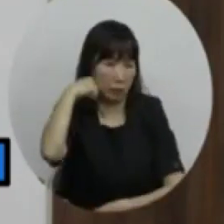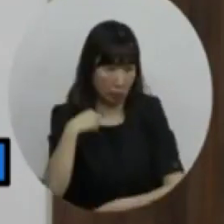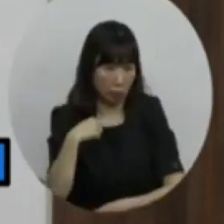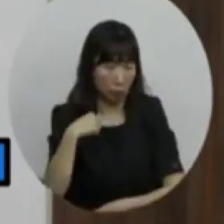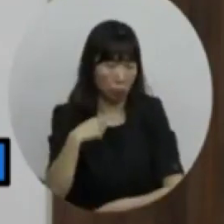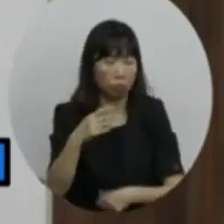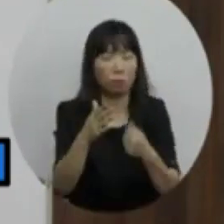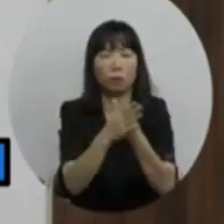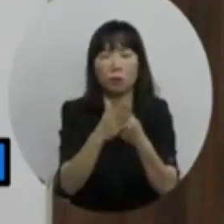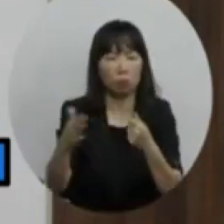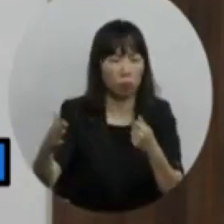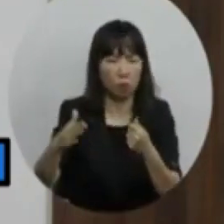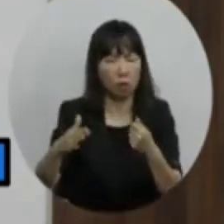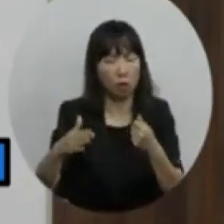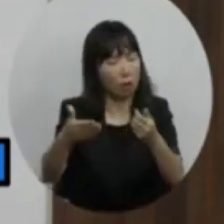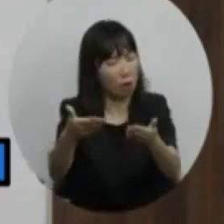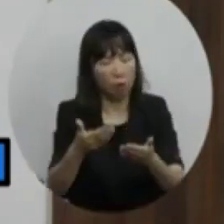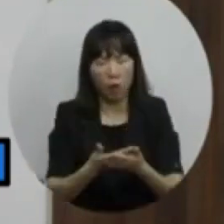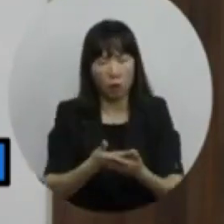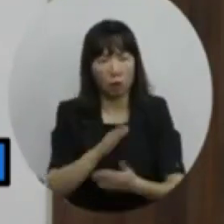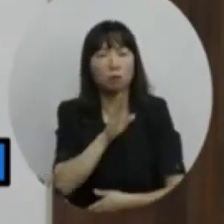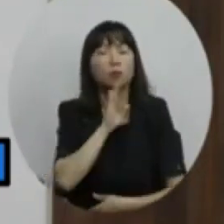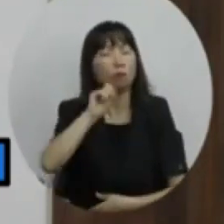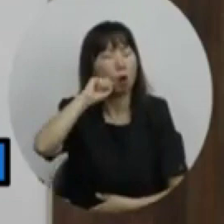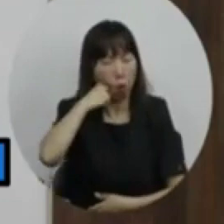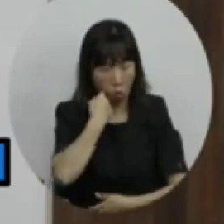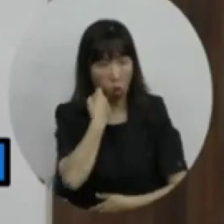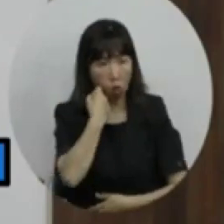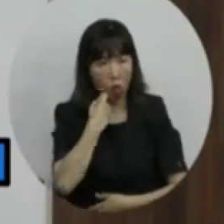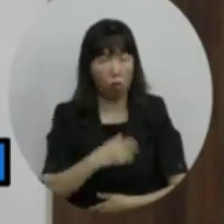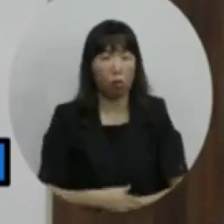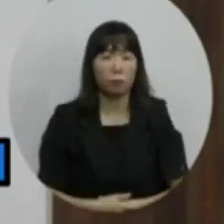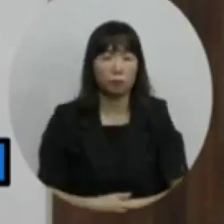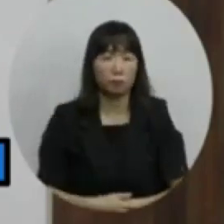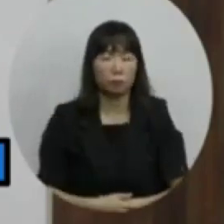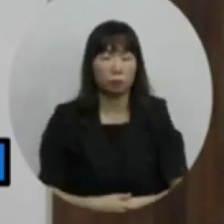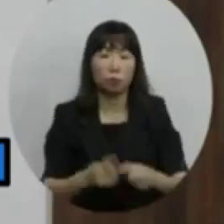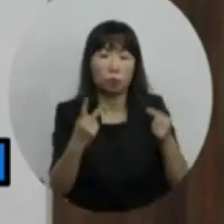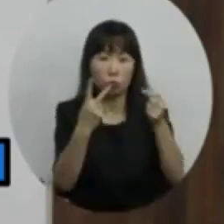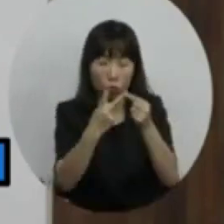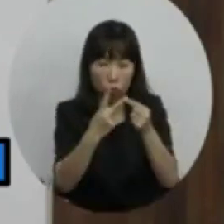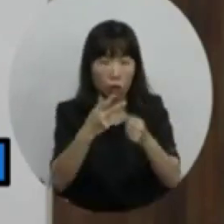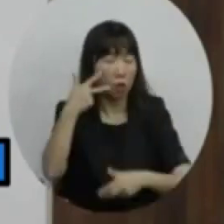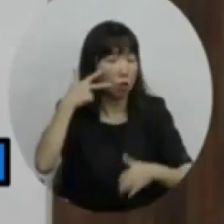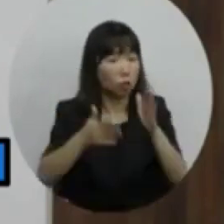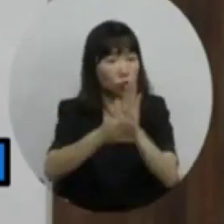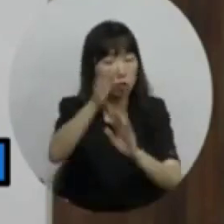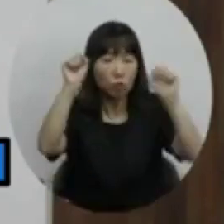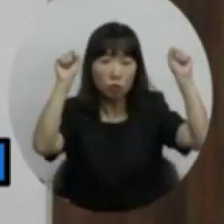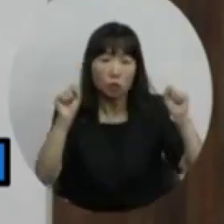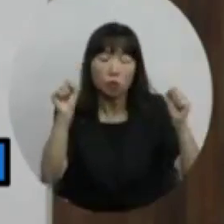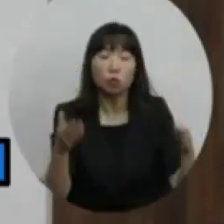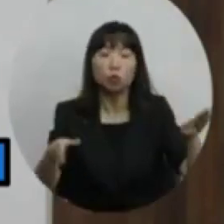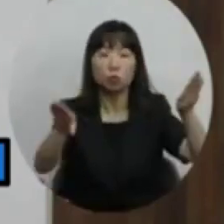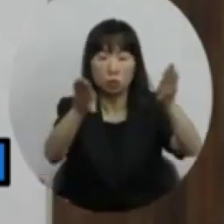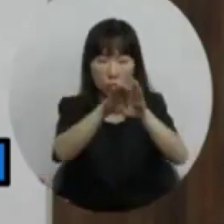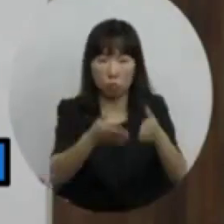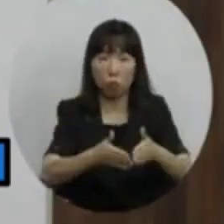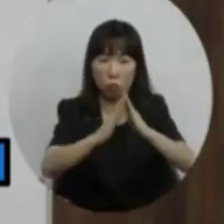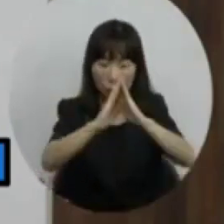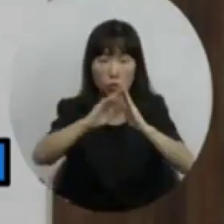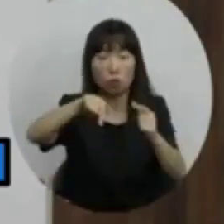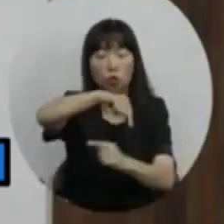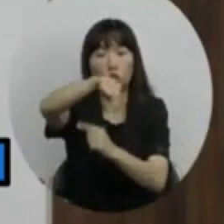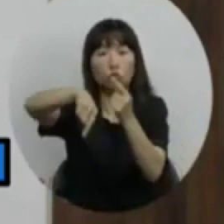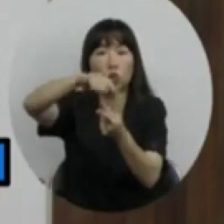의회로서는 받아들이기가 약간 어렵다는 것을 밝혀두고자 합니다. 둘째, 여주시 체육시설 설치와 운영에 관한